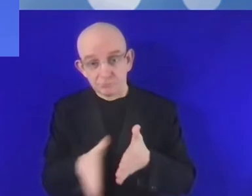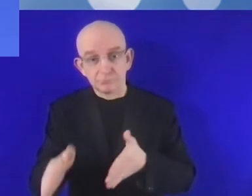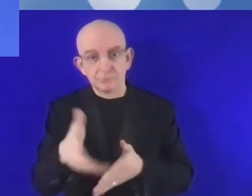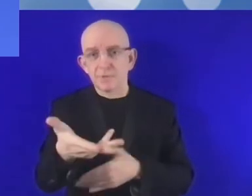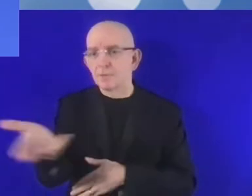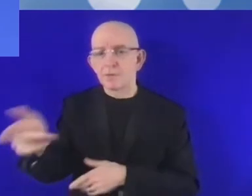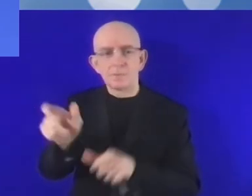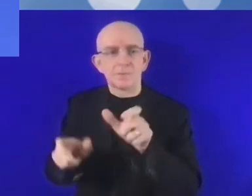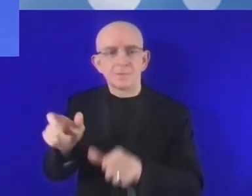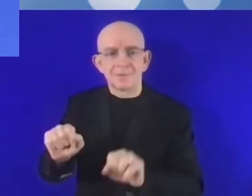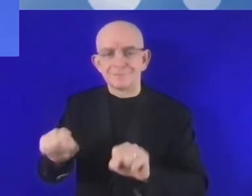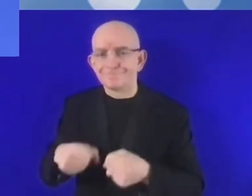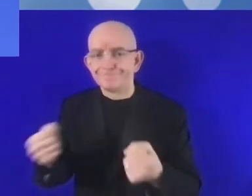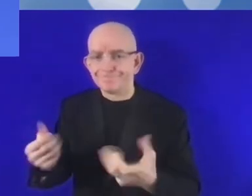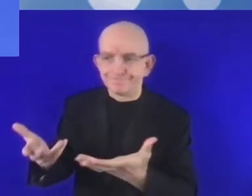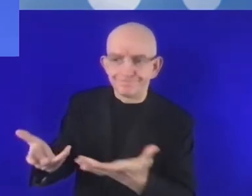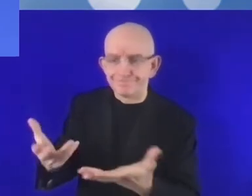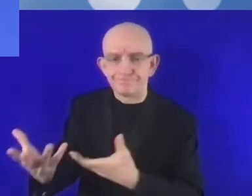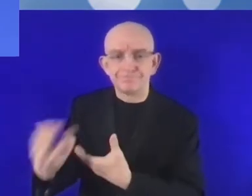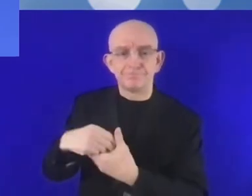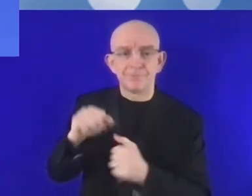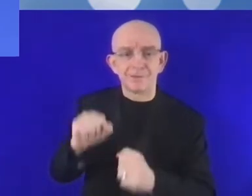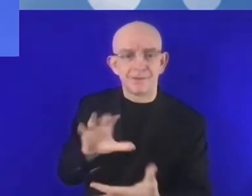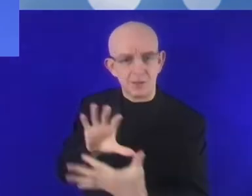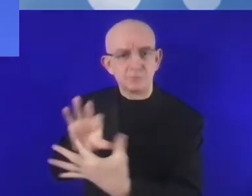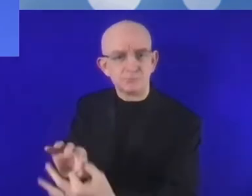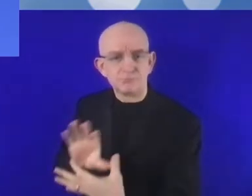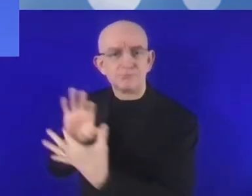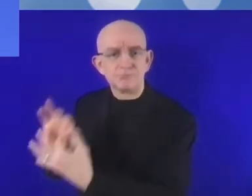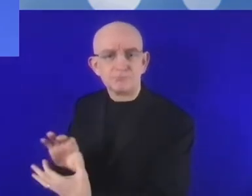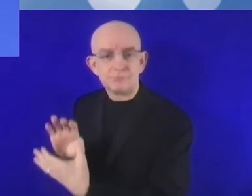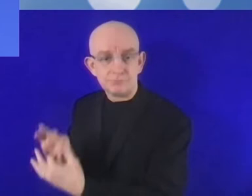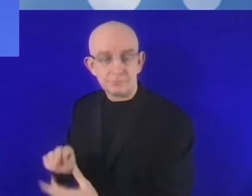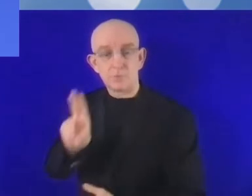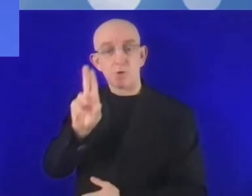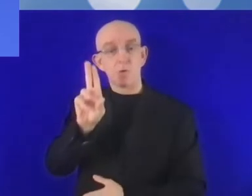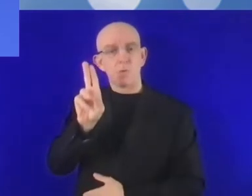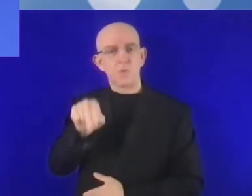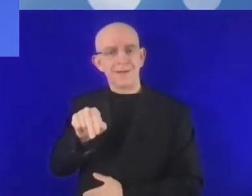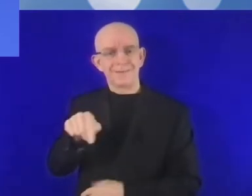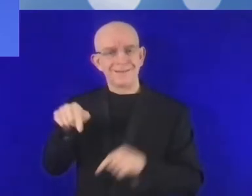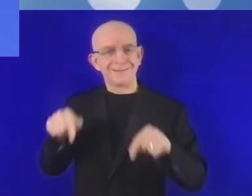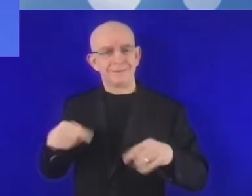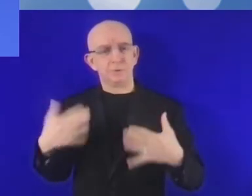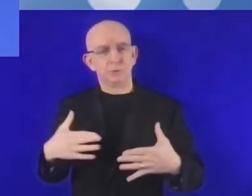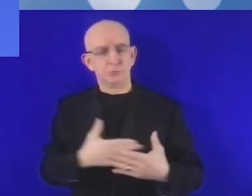إلى هؤلاء الناس الذين يستطيعون الابتكار